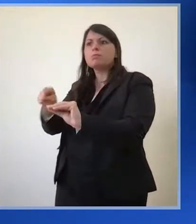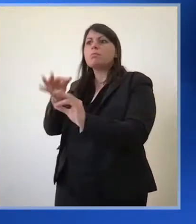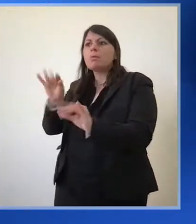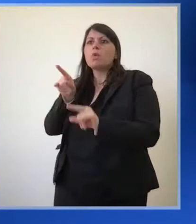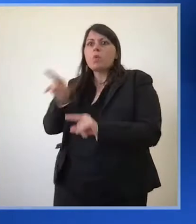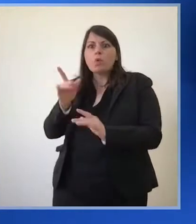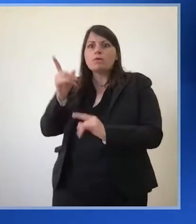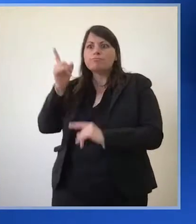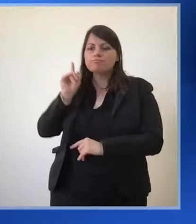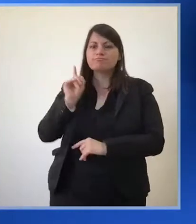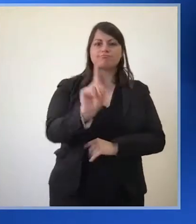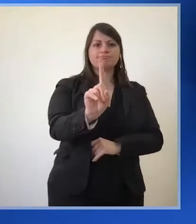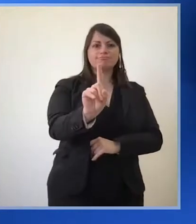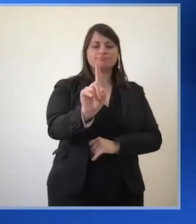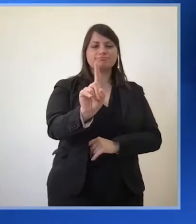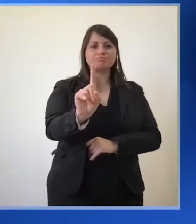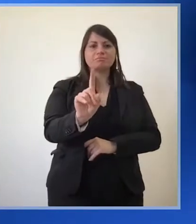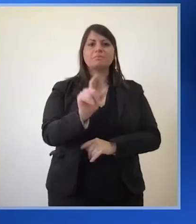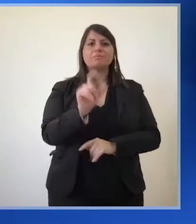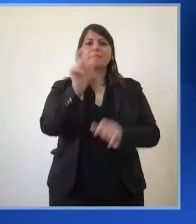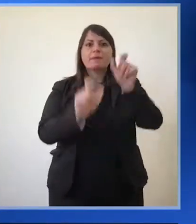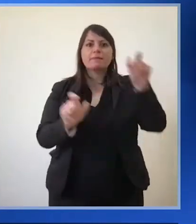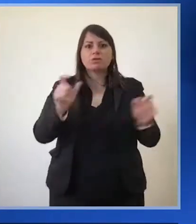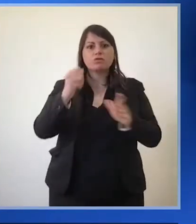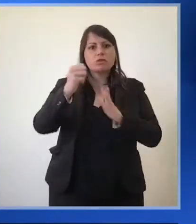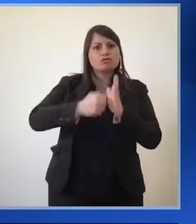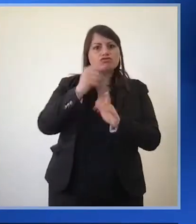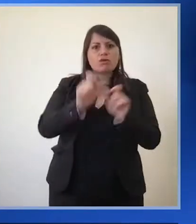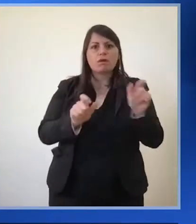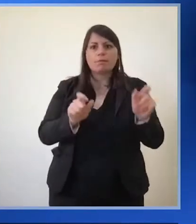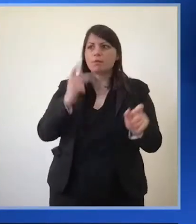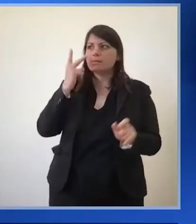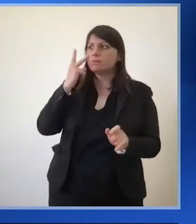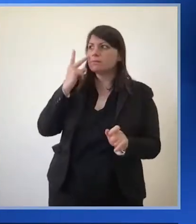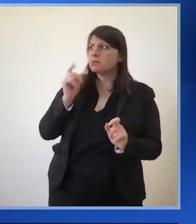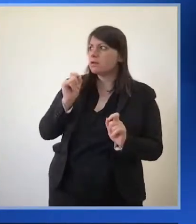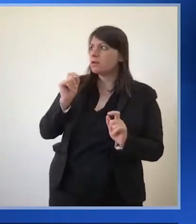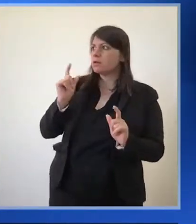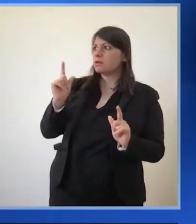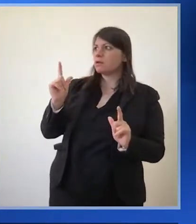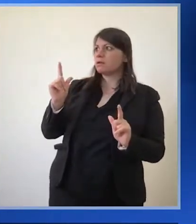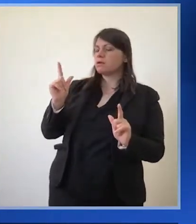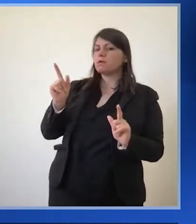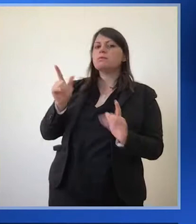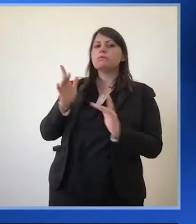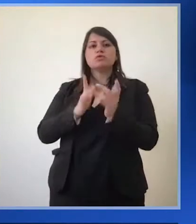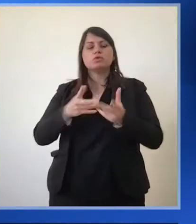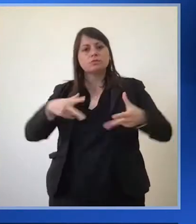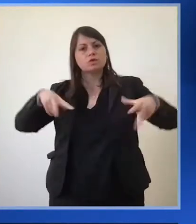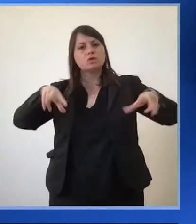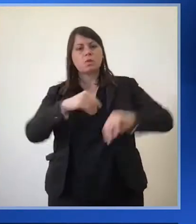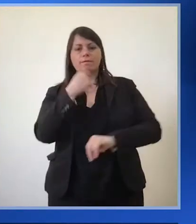Davanti agli sguardi increduli dei discepoli, egli ripete: pace a voi.